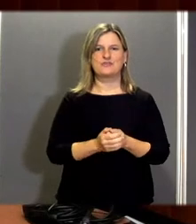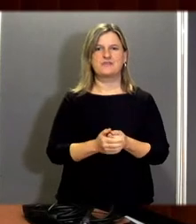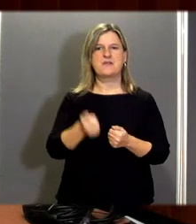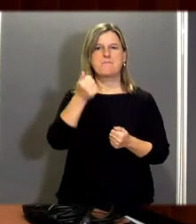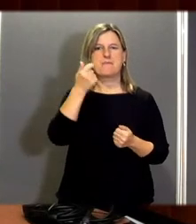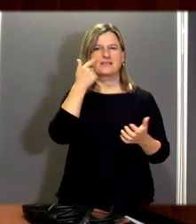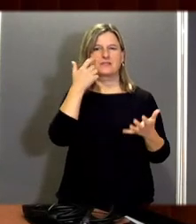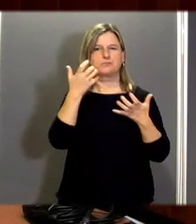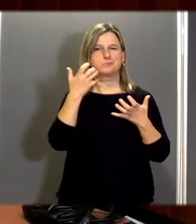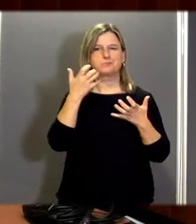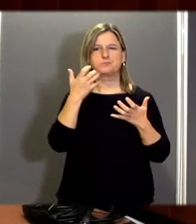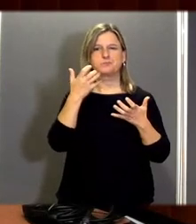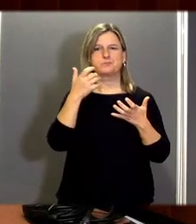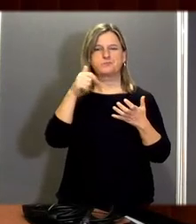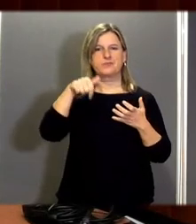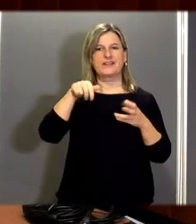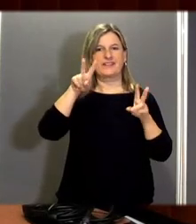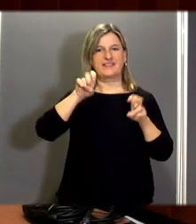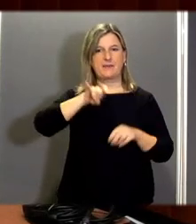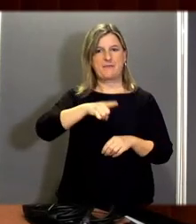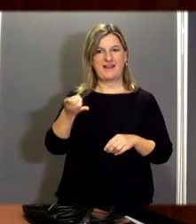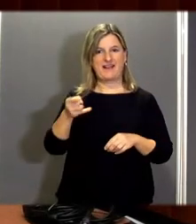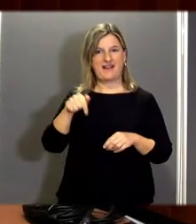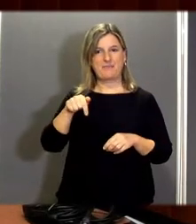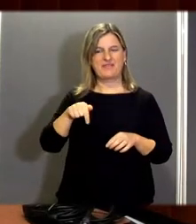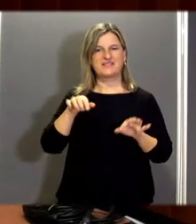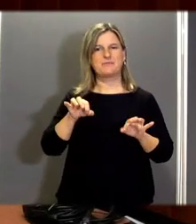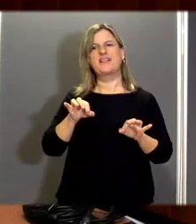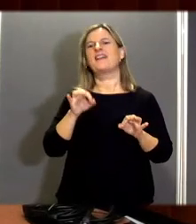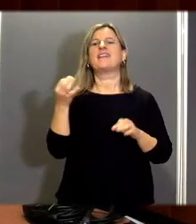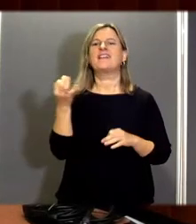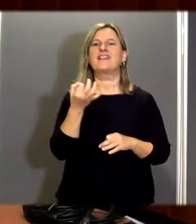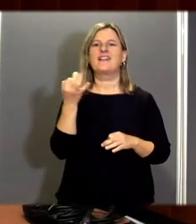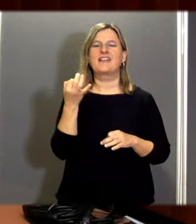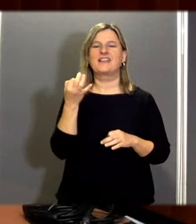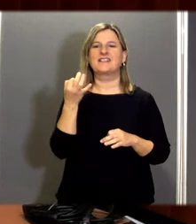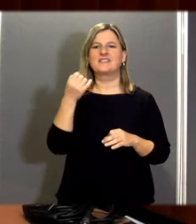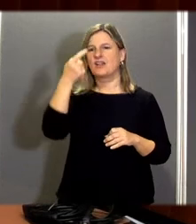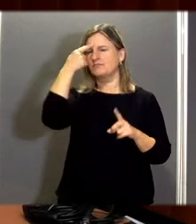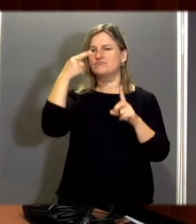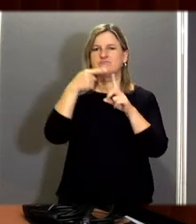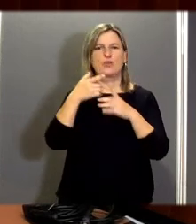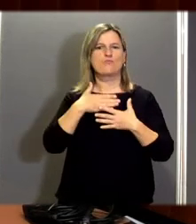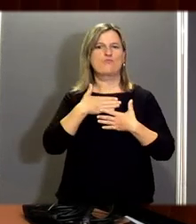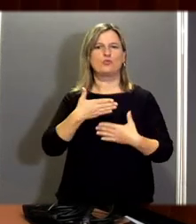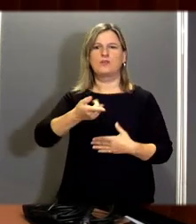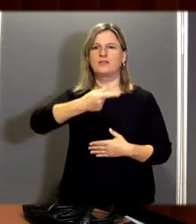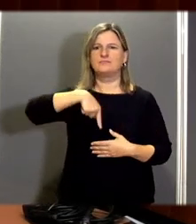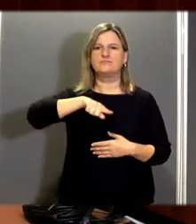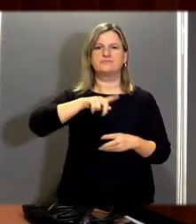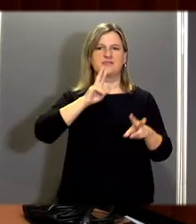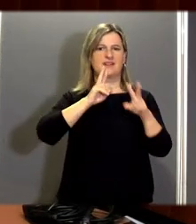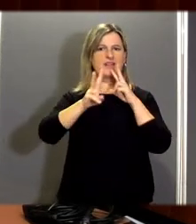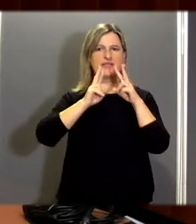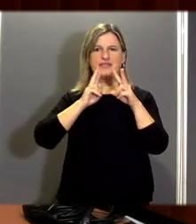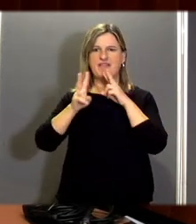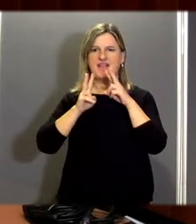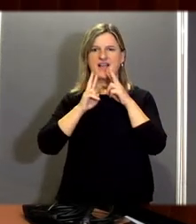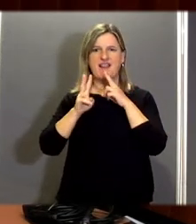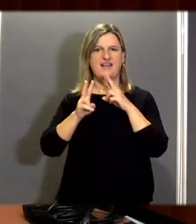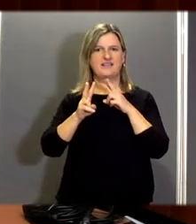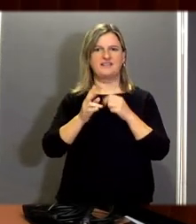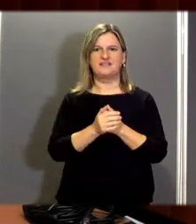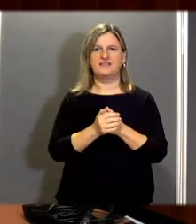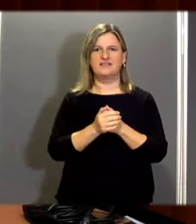destacat d'aquest cap de setmana és precisament la voluntat de diàleg, la voluntat que gent molt